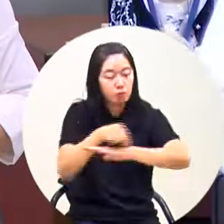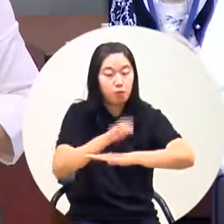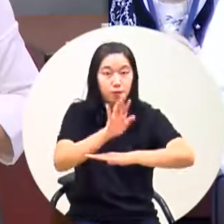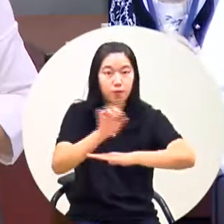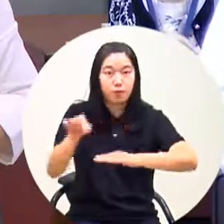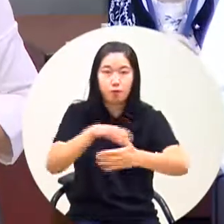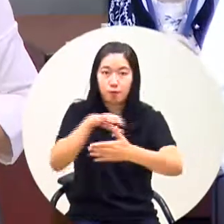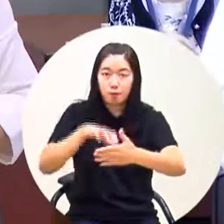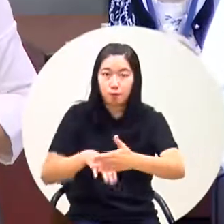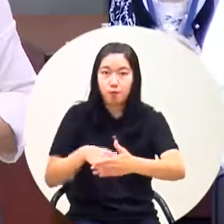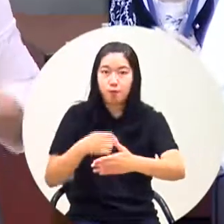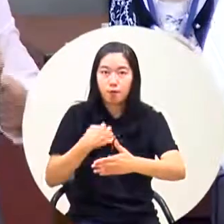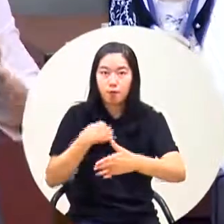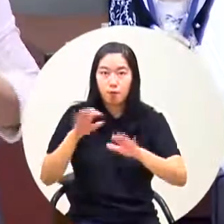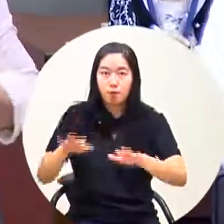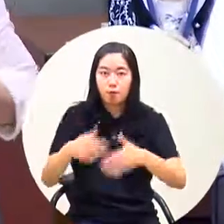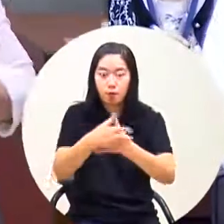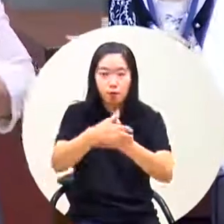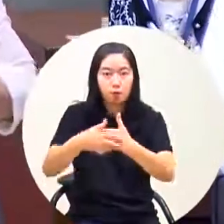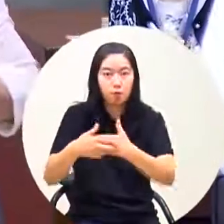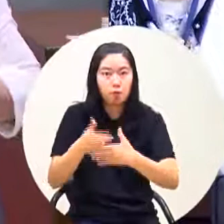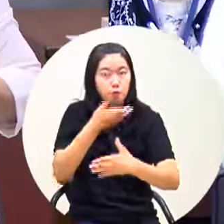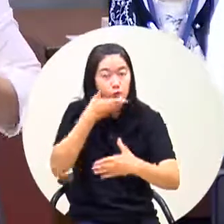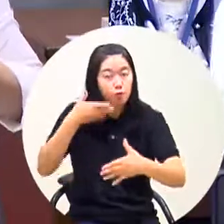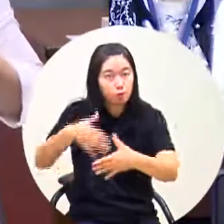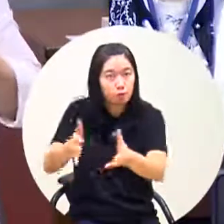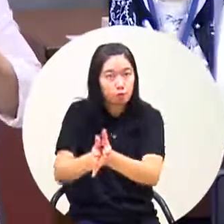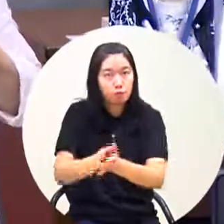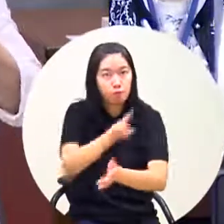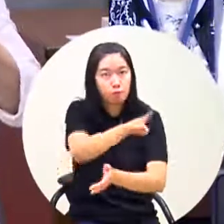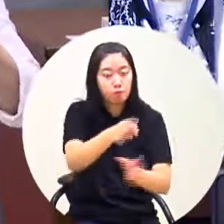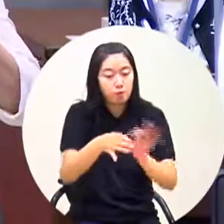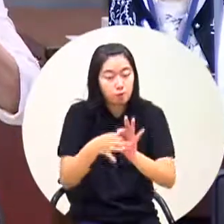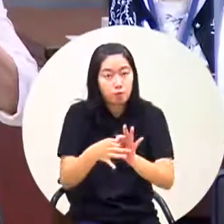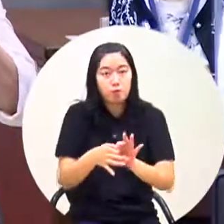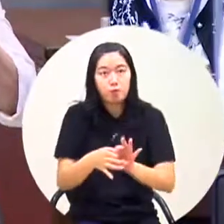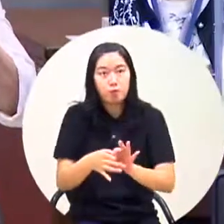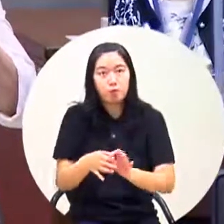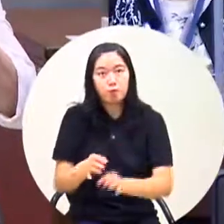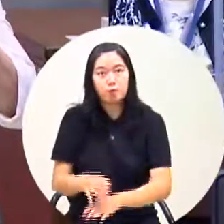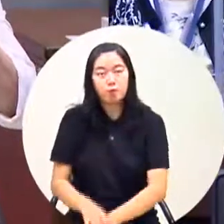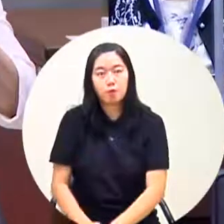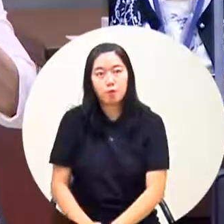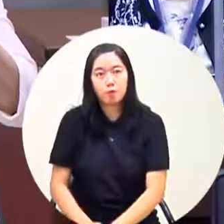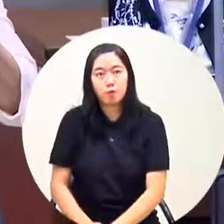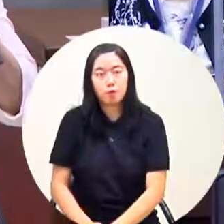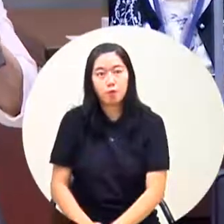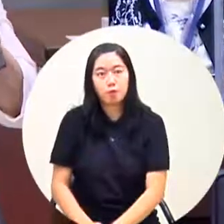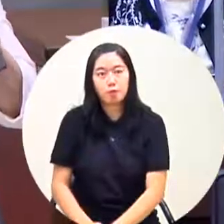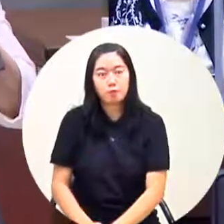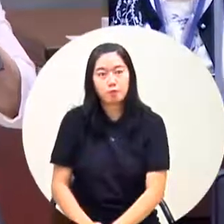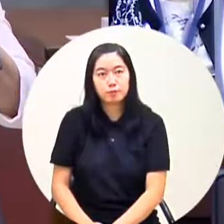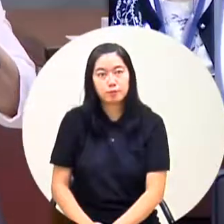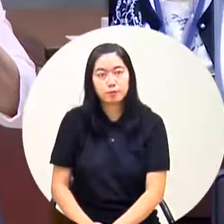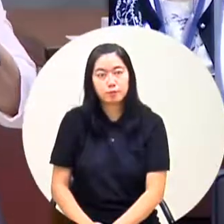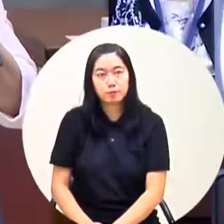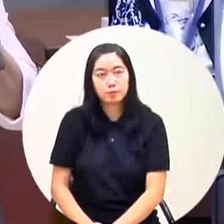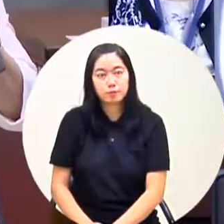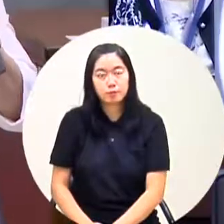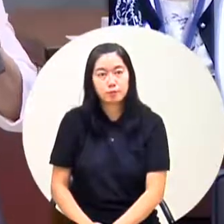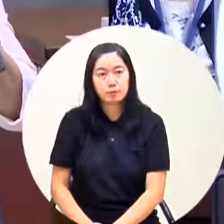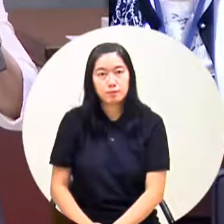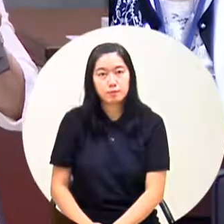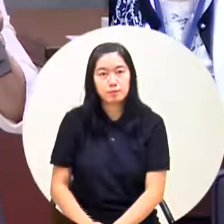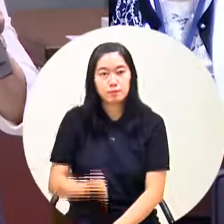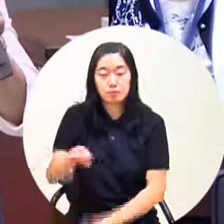是接受我们那个卫福部的。那议员关心的这个部分是包括 对啊，黄局长，本席的意思是说我们有对